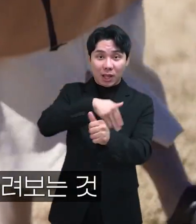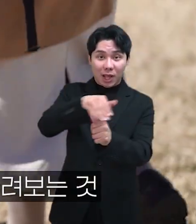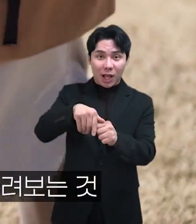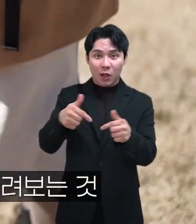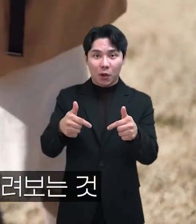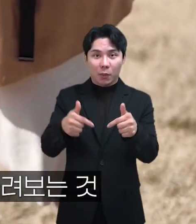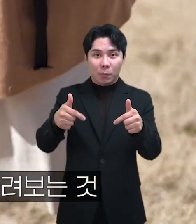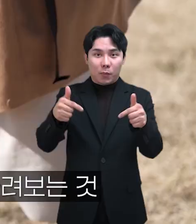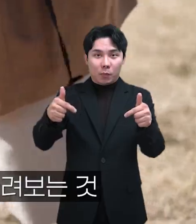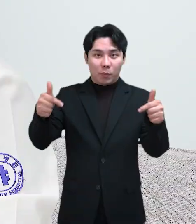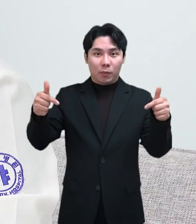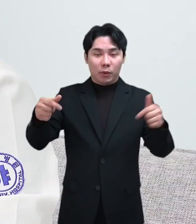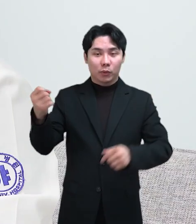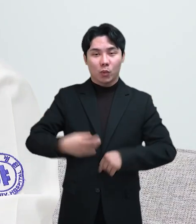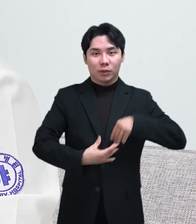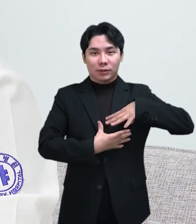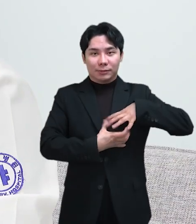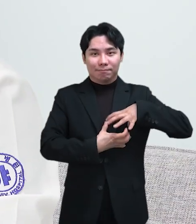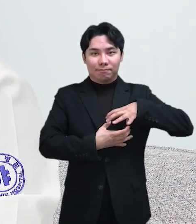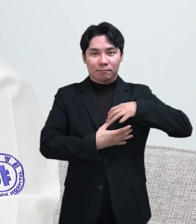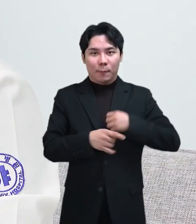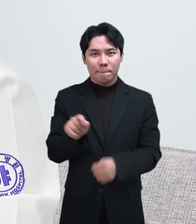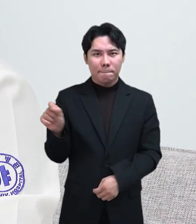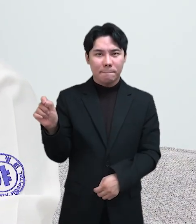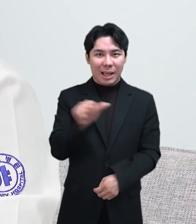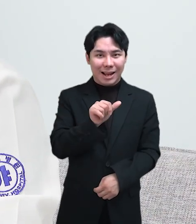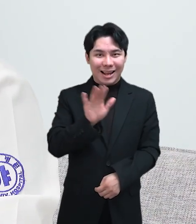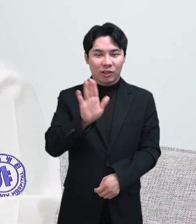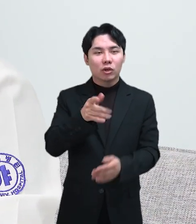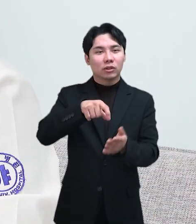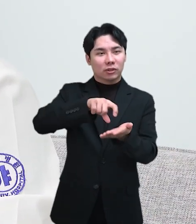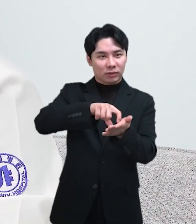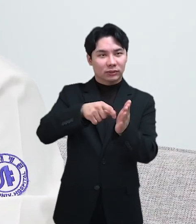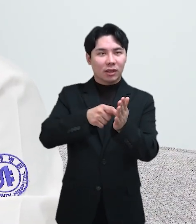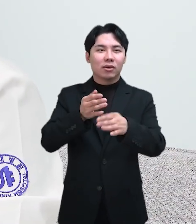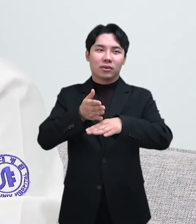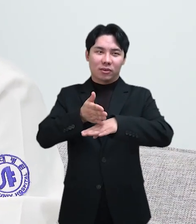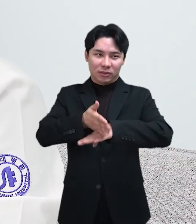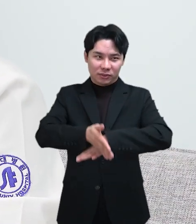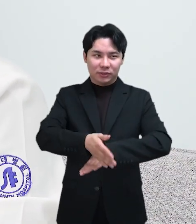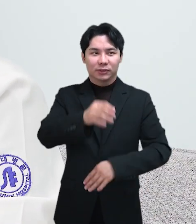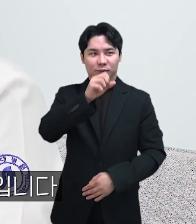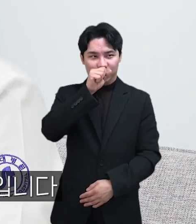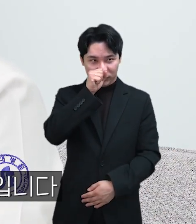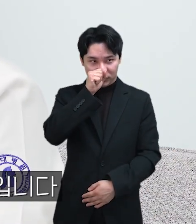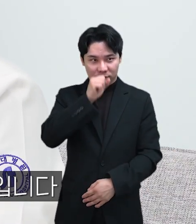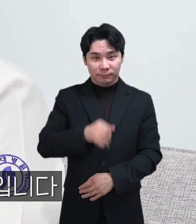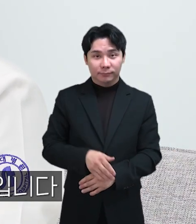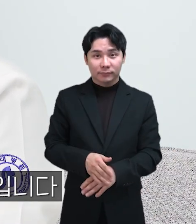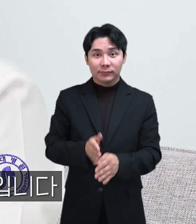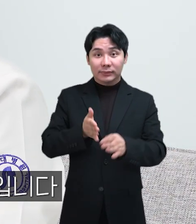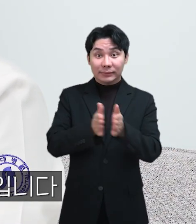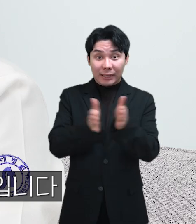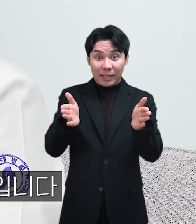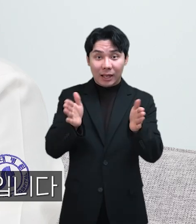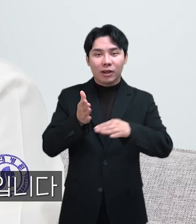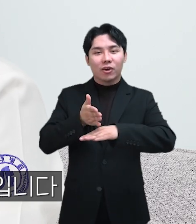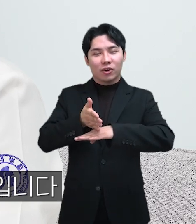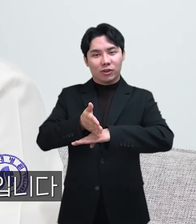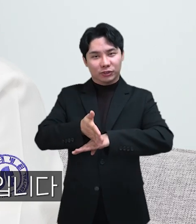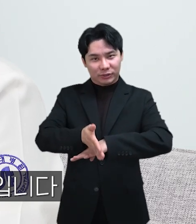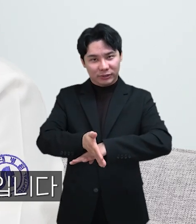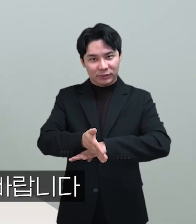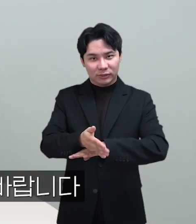거리와 속도를 늘려보는 것, 그래서 숨이 약간 가쁘고 심박수가 증가할 정도가 되면 그때는 사실은 유산소 운동이